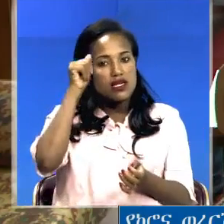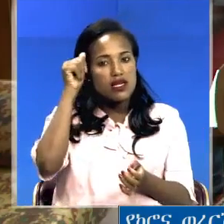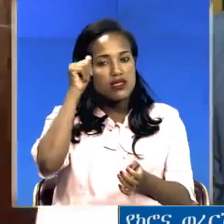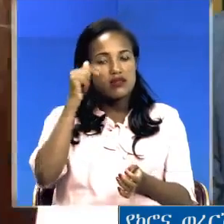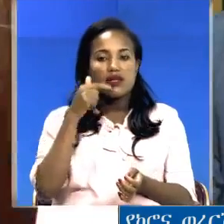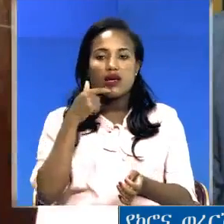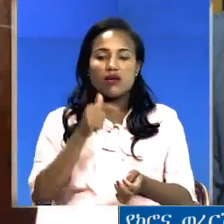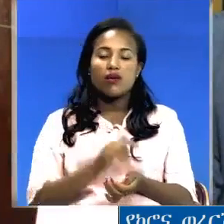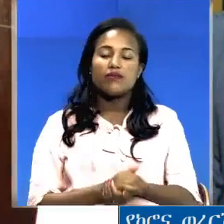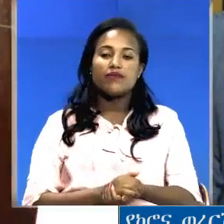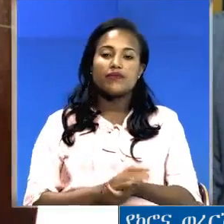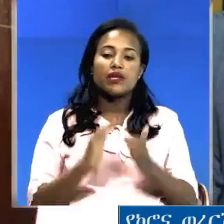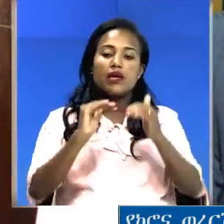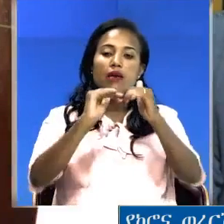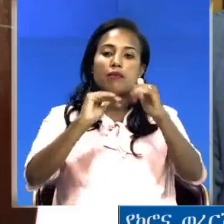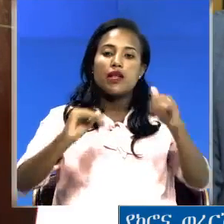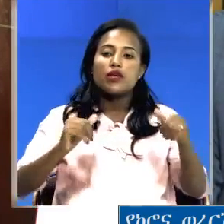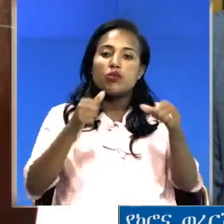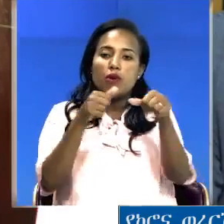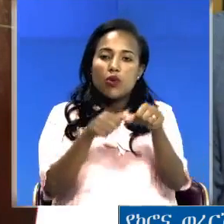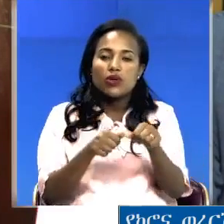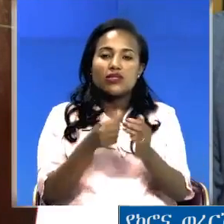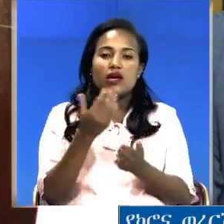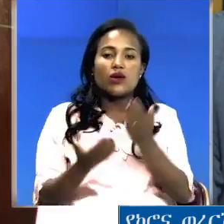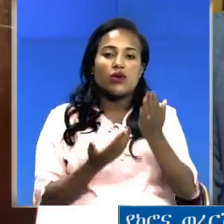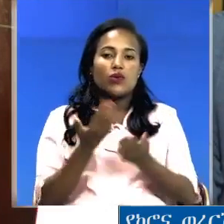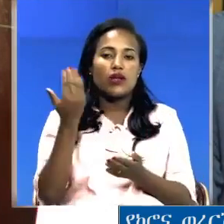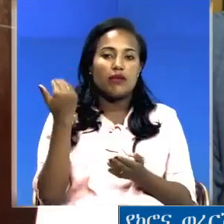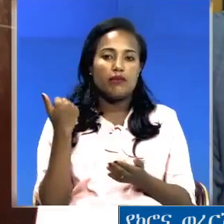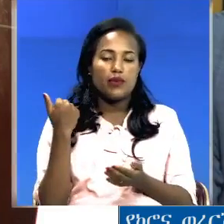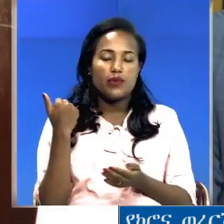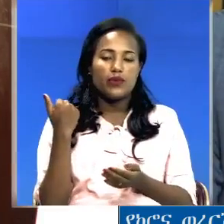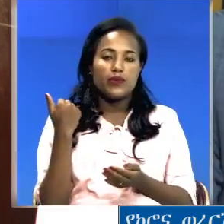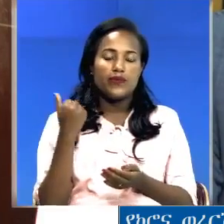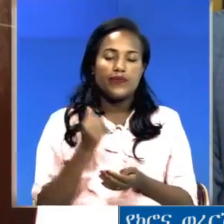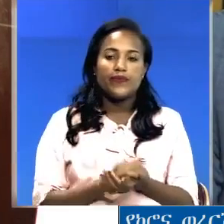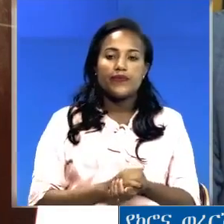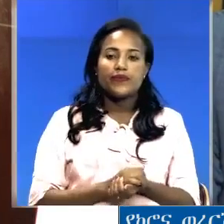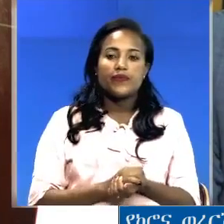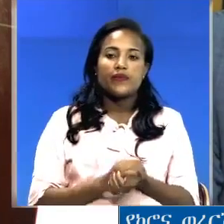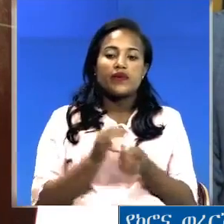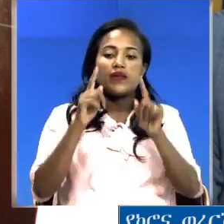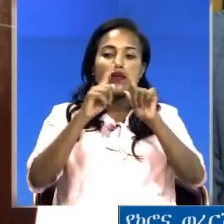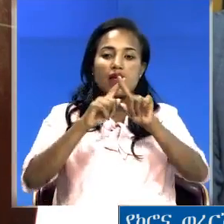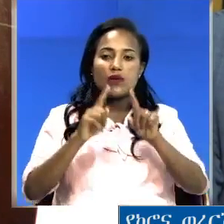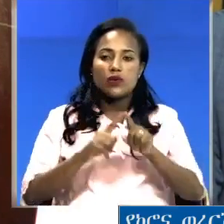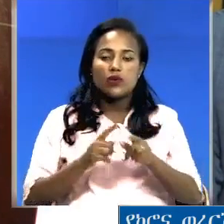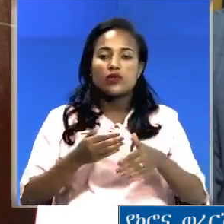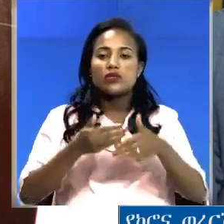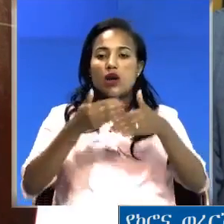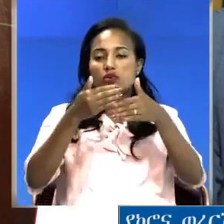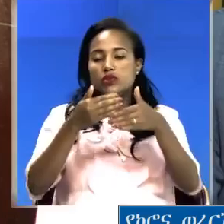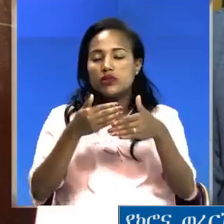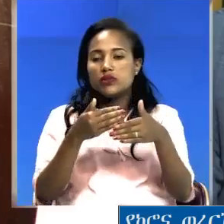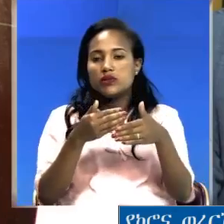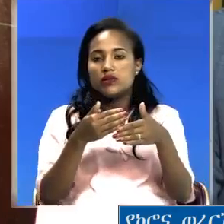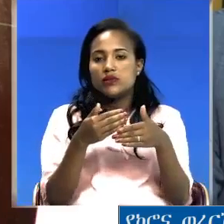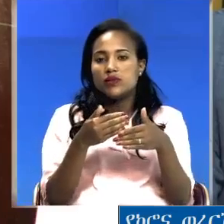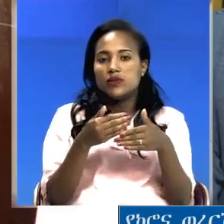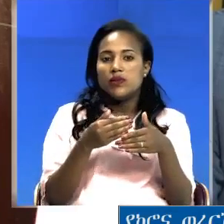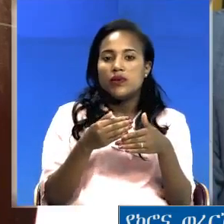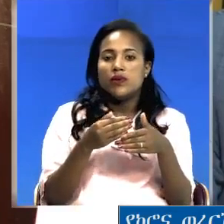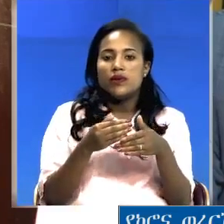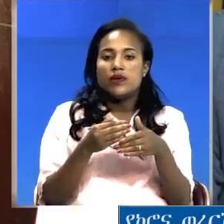ተናግረዋል። በለይቶ ማቆያነት ሲያገለግሉ የነበሩ የተለያዩ ህንጻዎች